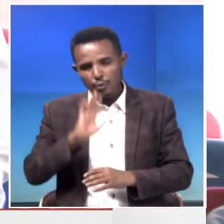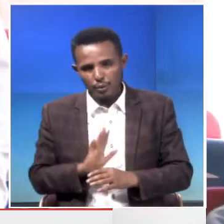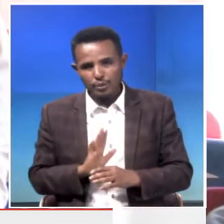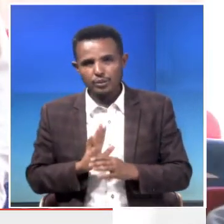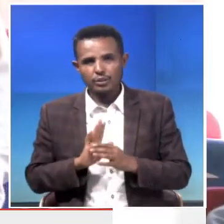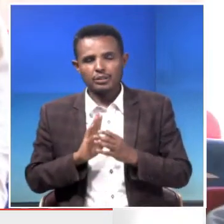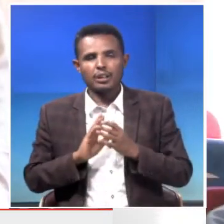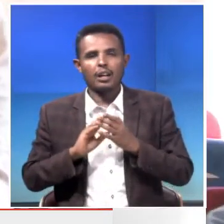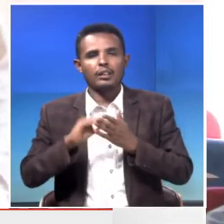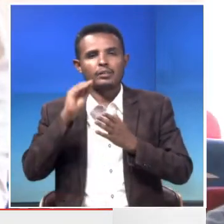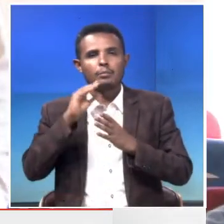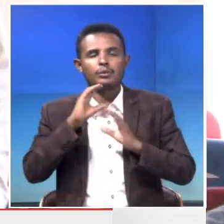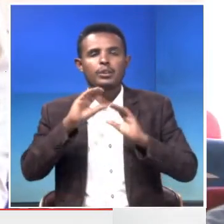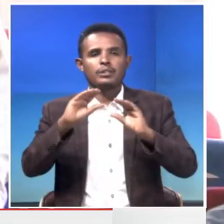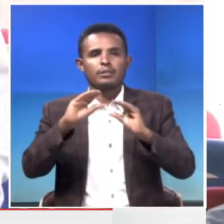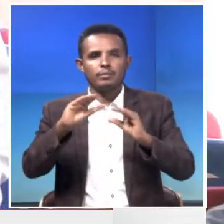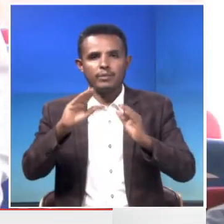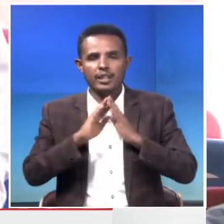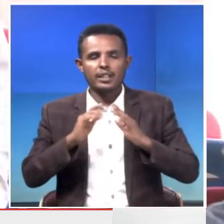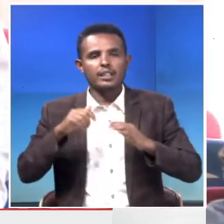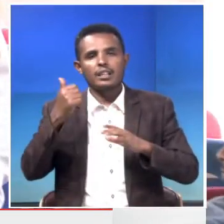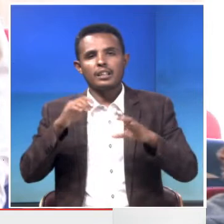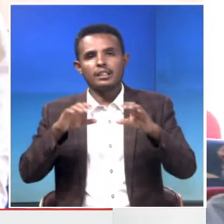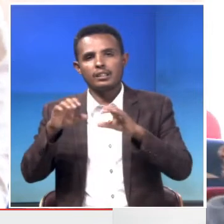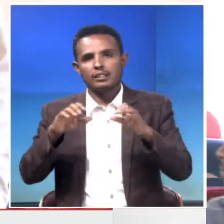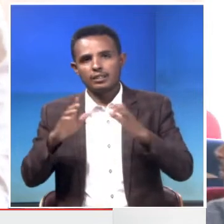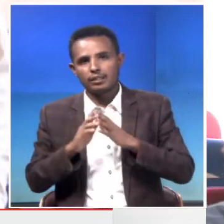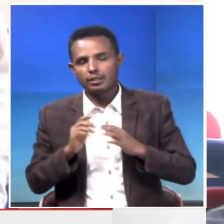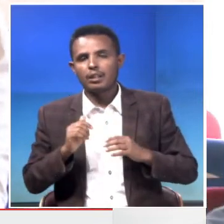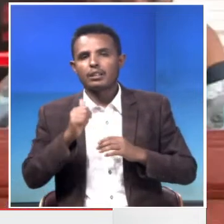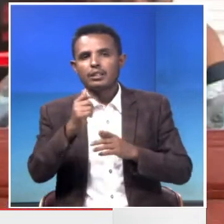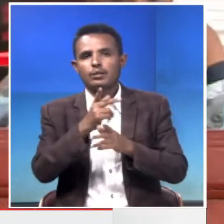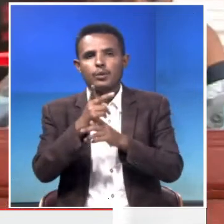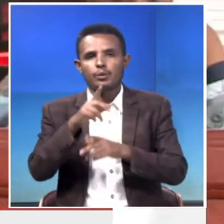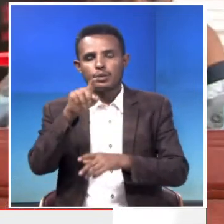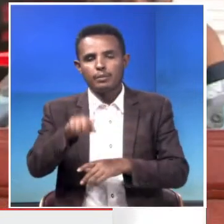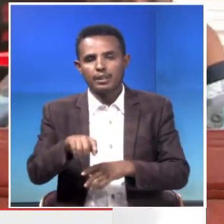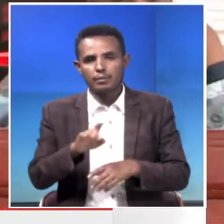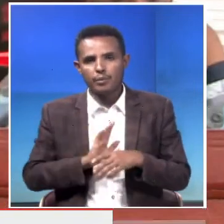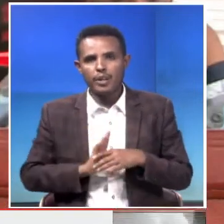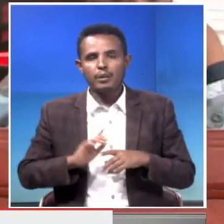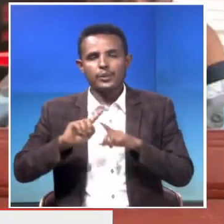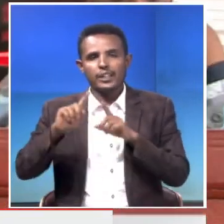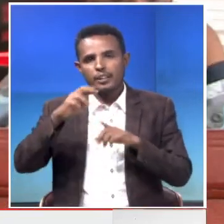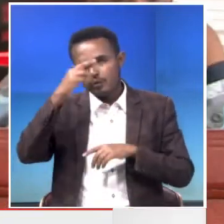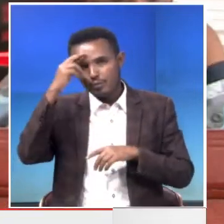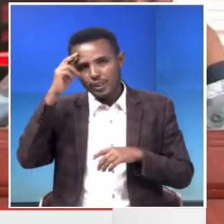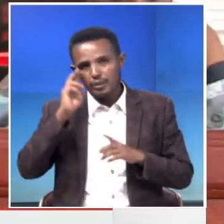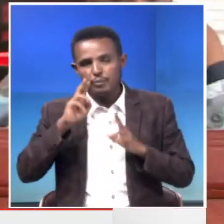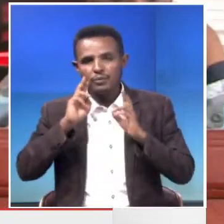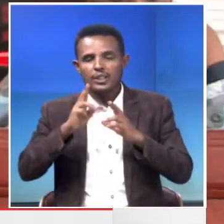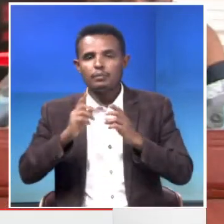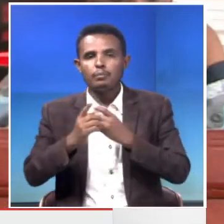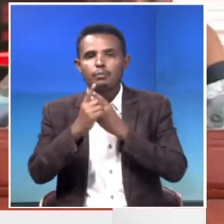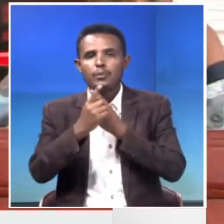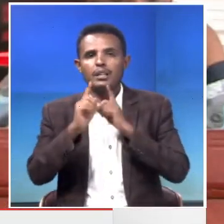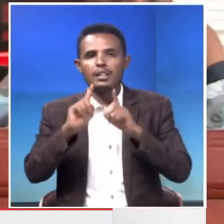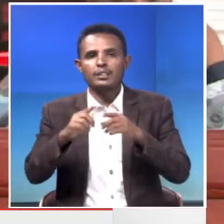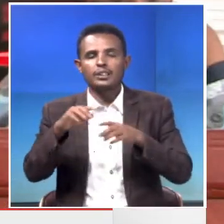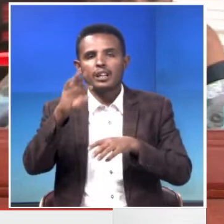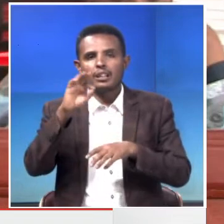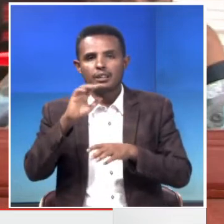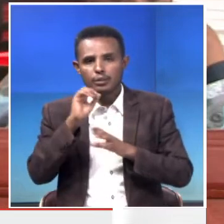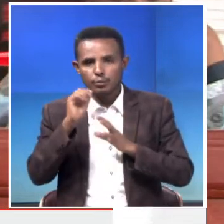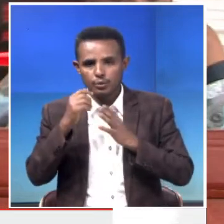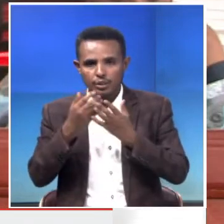ሲገባል። ወደ ሌላ ድርጊት ከመግባታችን በፊት ራሳችን መቆጠብ አለብን። በተለያዩ ምክንያቶች በፍጥነት ምላሽ ያላገኙ የህዝብ ጥያቄዎች